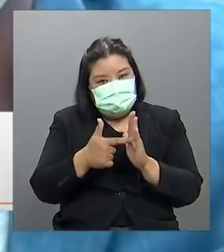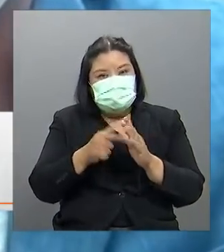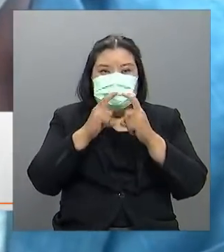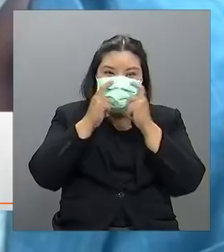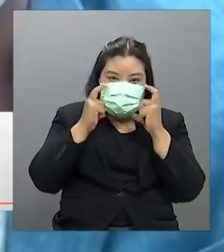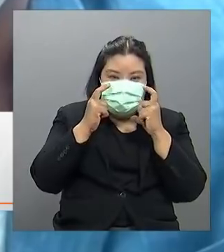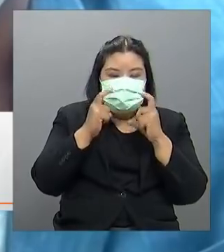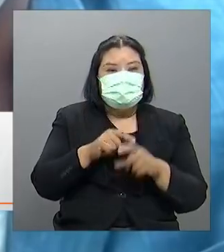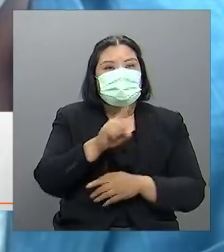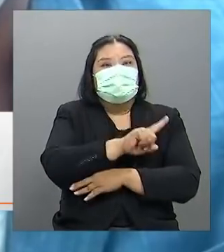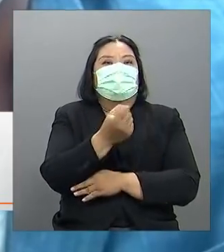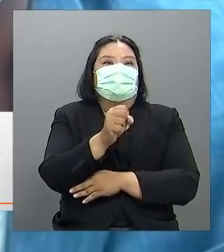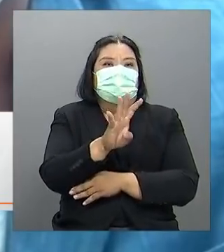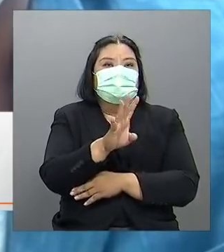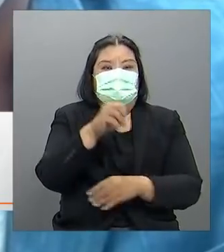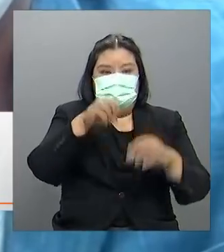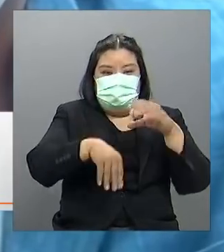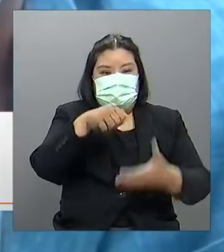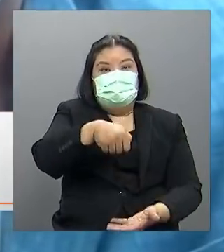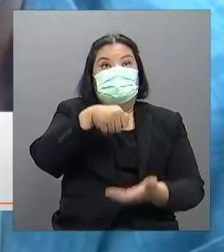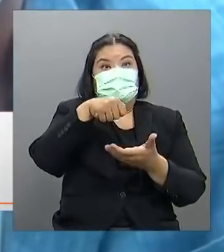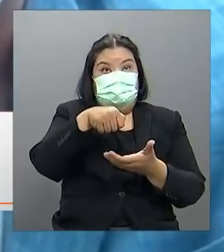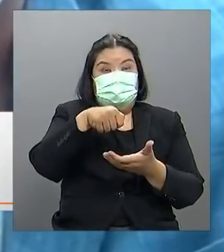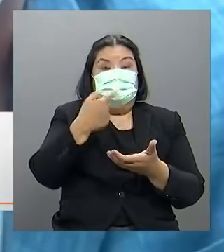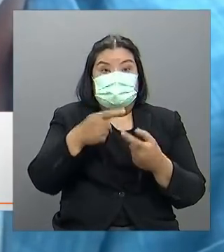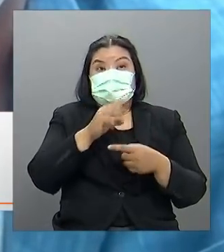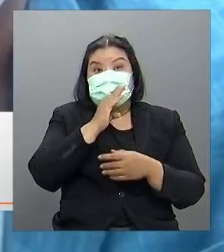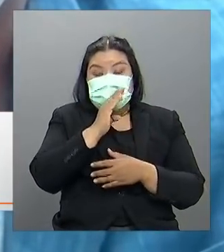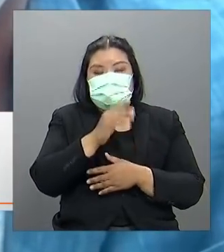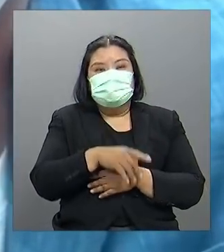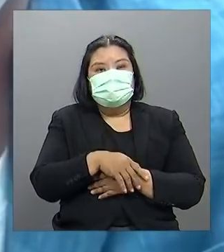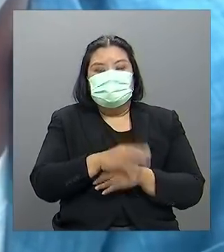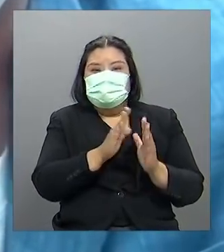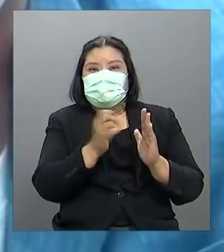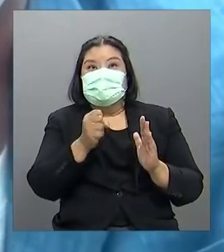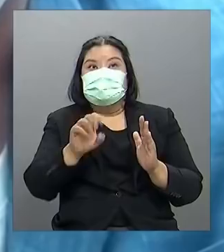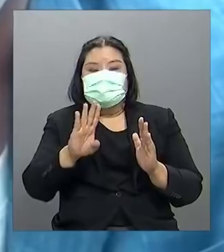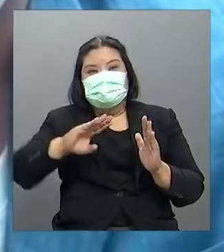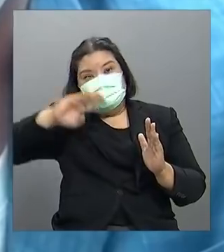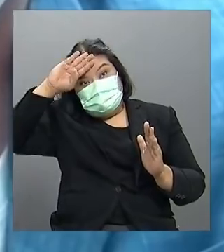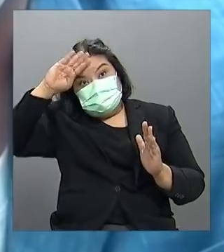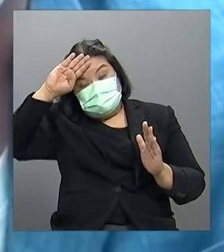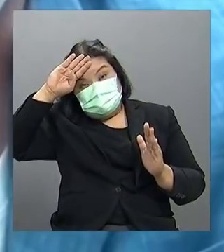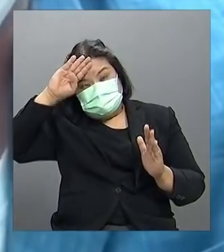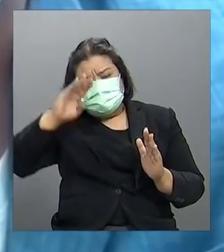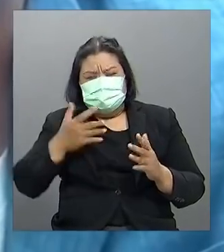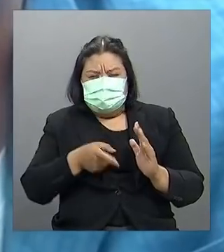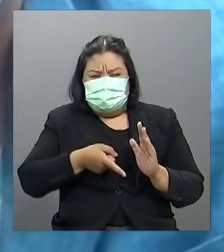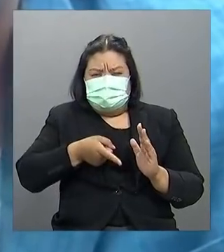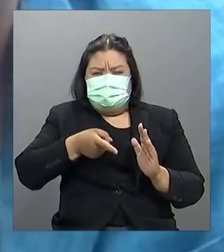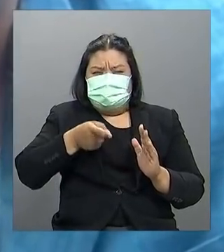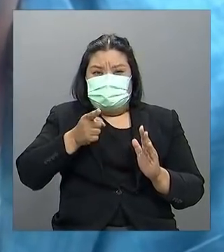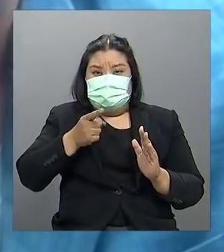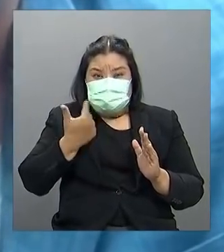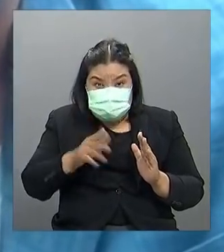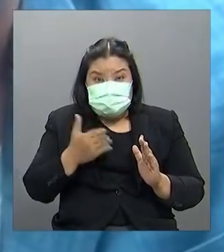ไงถ้าประเมินจากกลุ่มคนไข้ที่แบบเขียวไปเหลืองอะไรอย่างเงี้ยค่ะเขาก็ควรจะเข้าสู่กระบวนการไปจัดลำดับรอเตียงนะคะได้เตียงไปแ